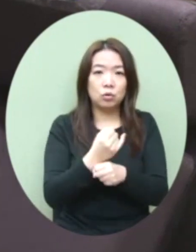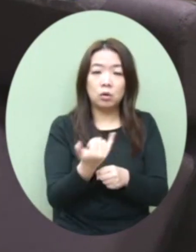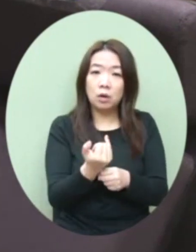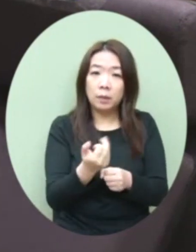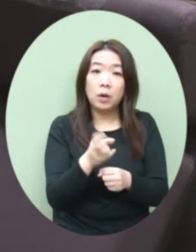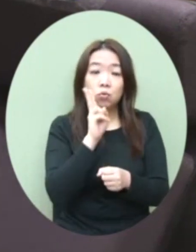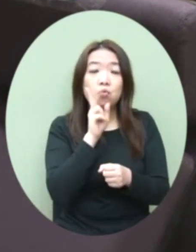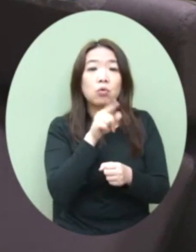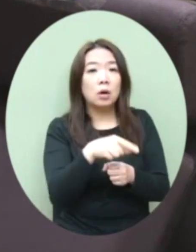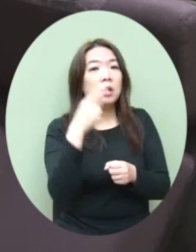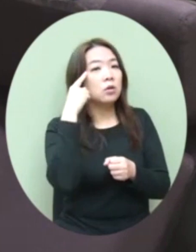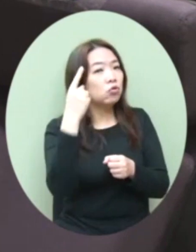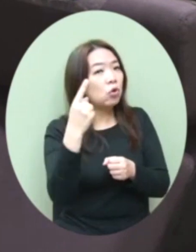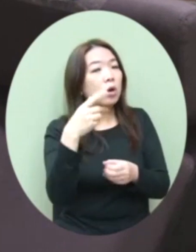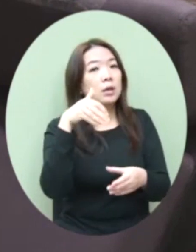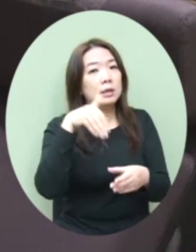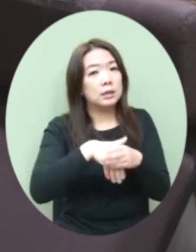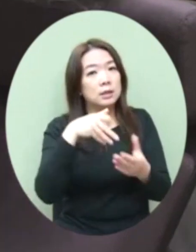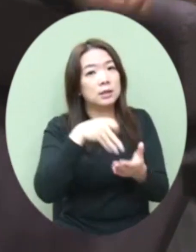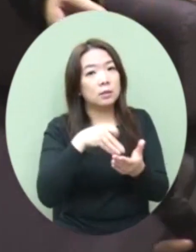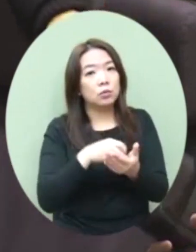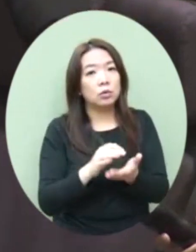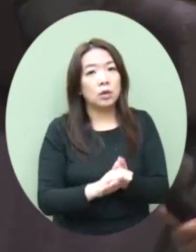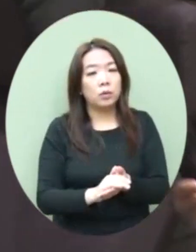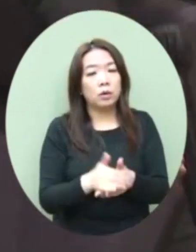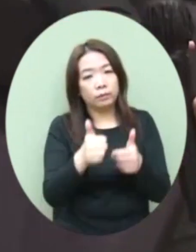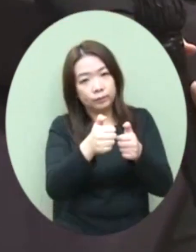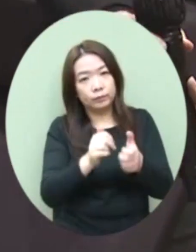如果你有這個議員的話謝謝林太